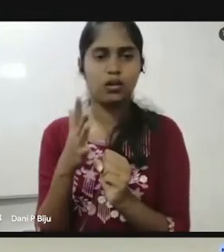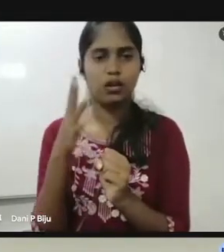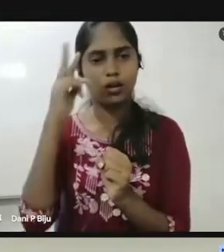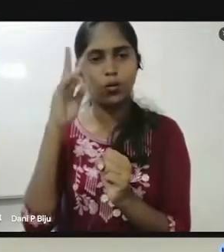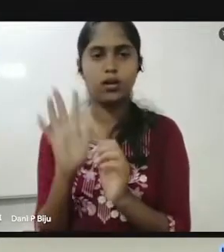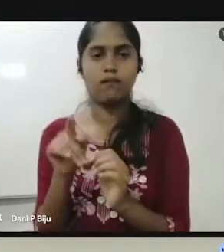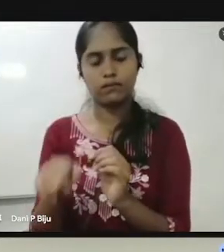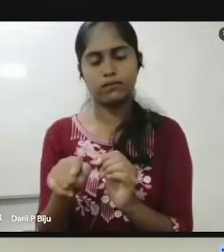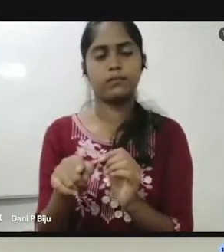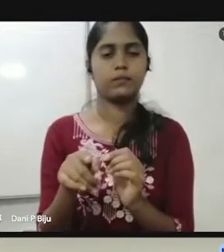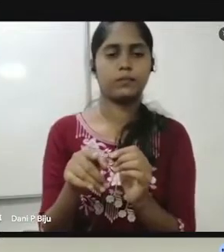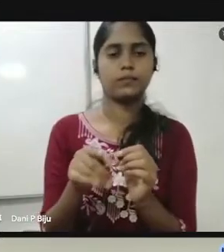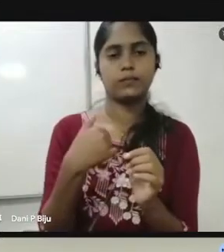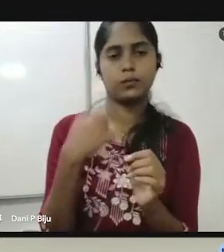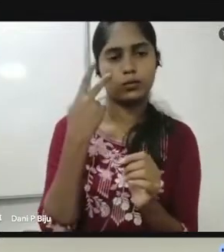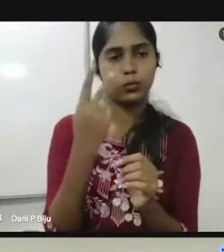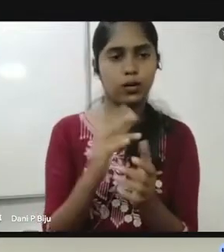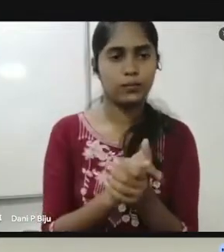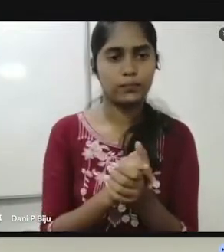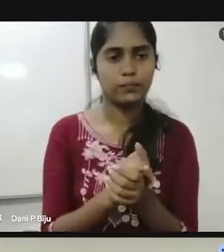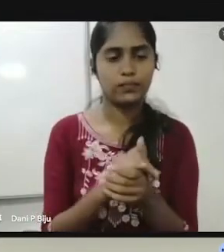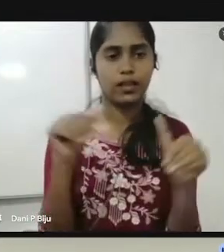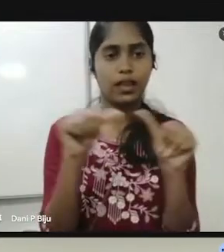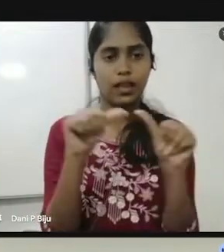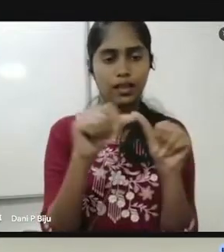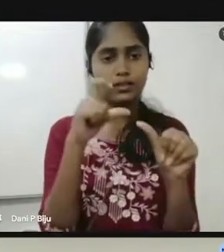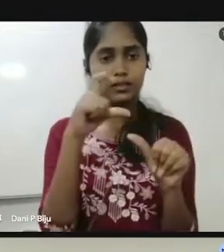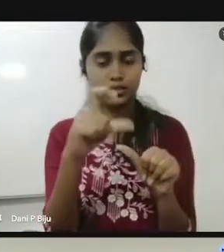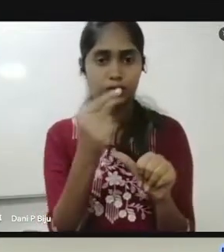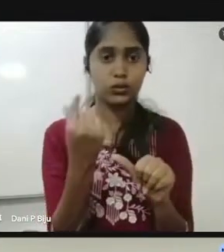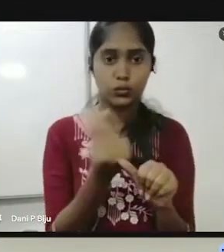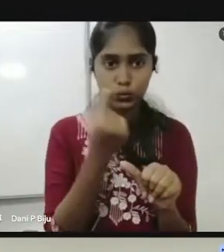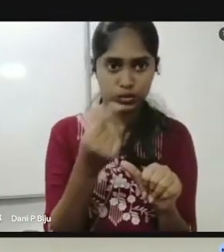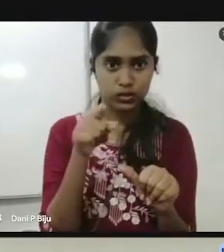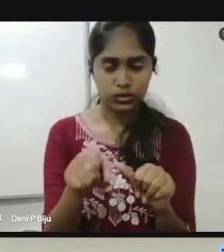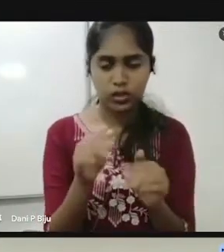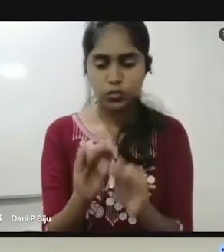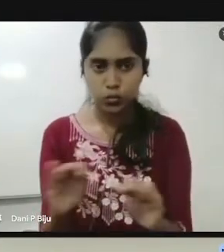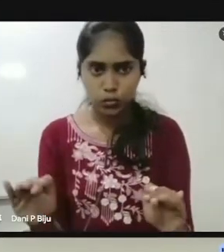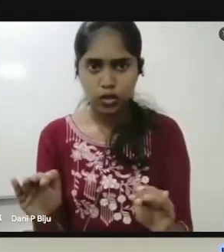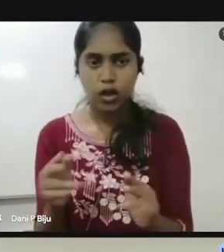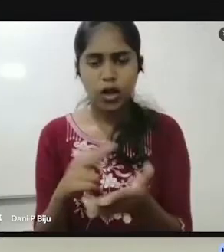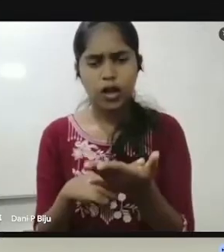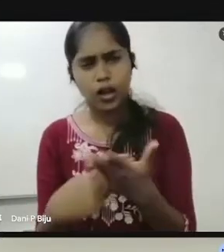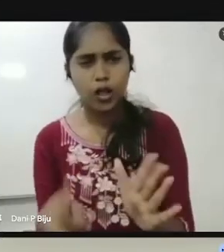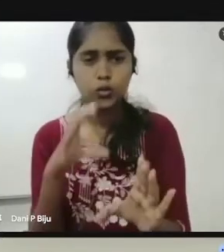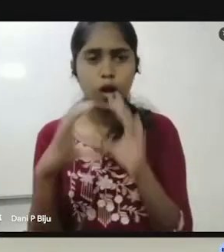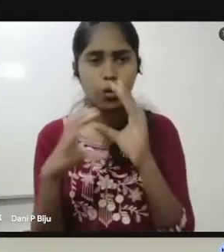ഫസ്റ്റ് ക്വസ്റ്റ്യൻ എന്ന് പറയുന്നത്, AAC ഉപയോഗിക്കുന്നതുകൊണ്ട് ഒരു കുട്ടിക്ക് സ്വാഭാവികമായ സംസാരശേഷിക്ക് എന്തെങ്കിലും തടസ്സം